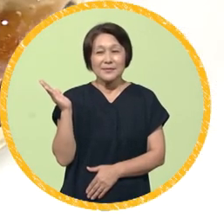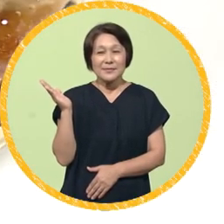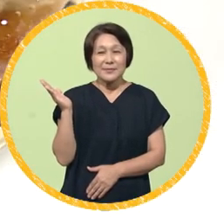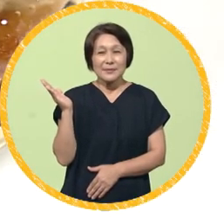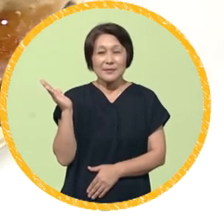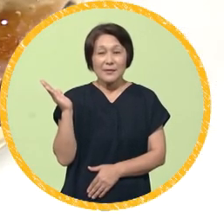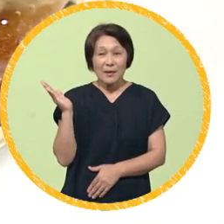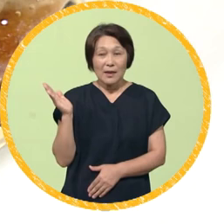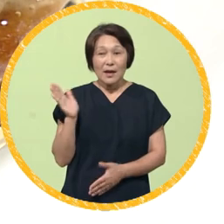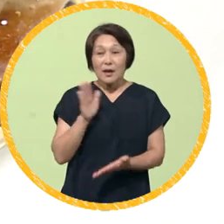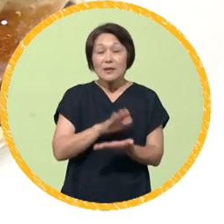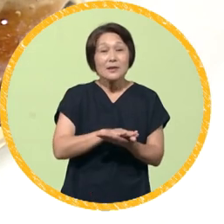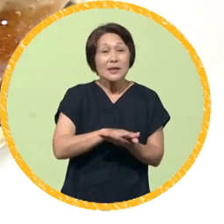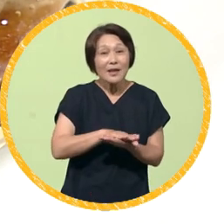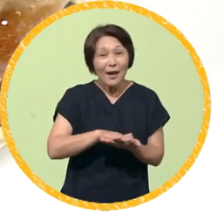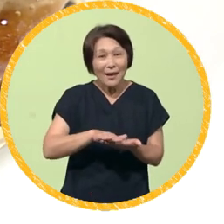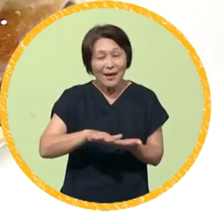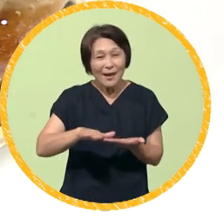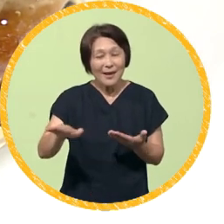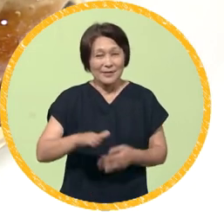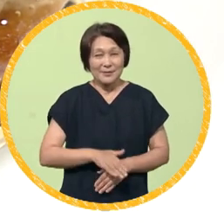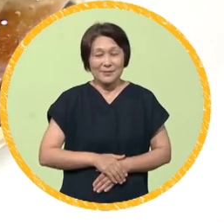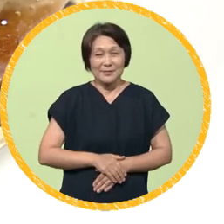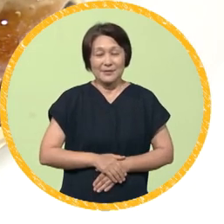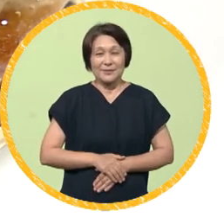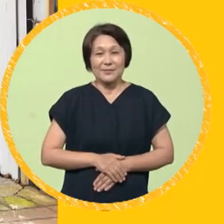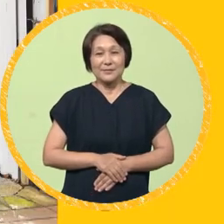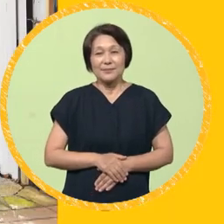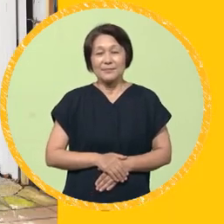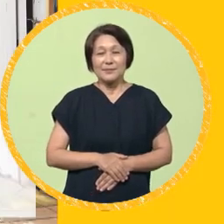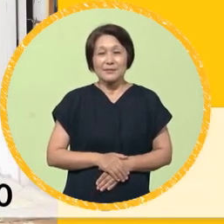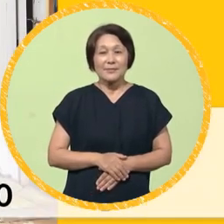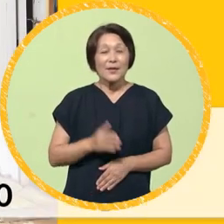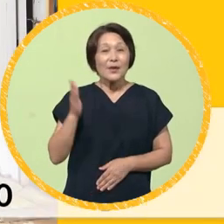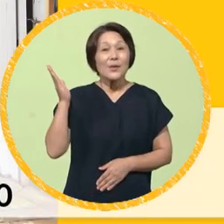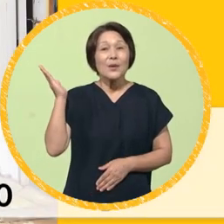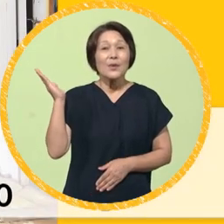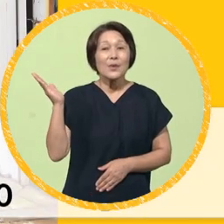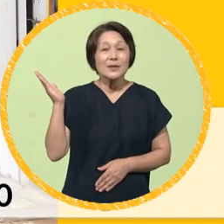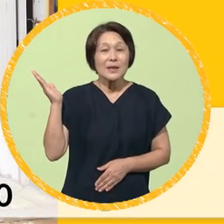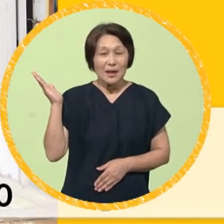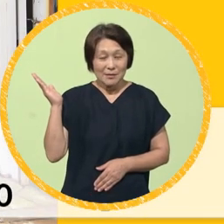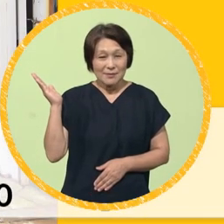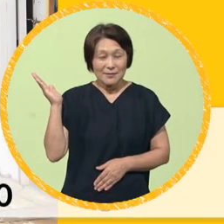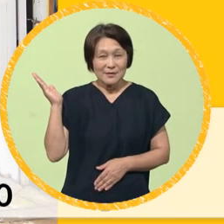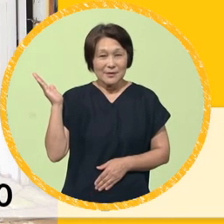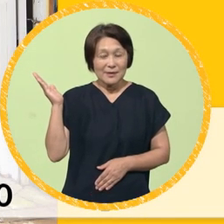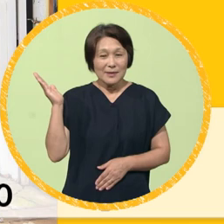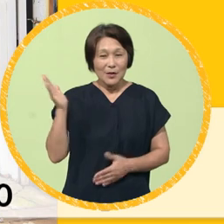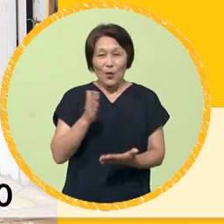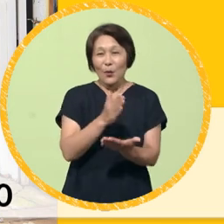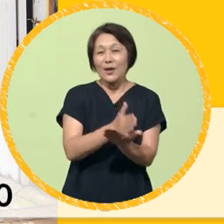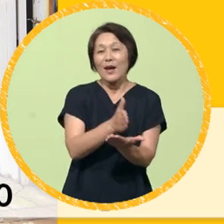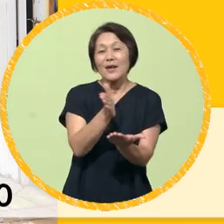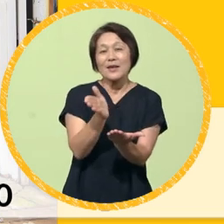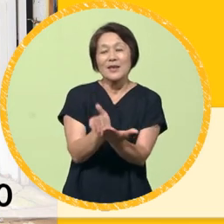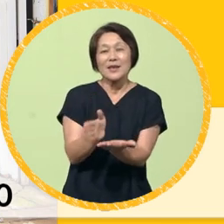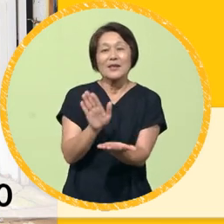麗です よ。あ、すごい、はい、こちらケーキ&コーヒーアトリエカフェのタルトフルールお持ちし